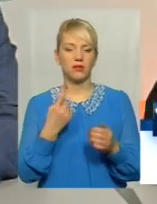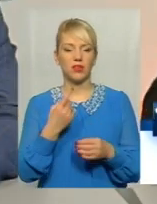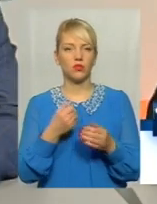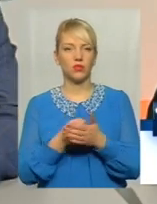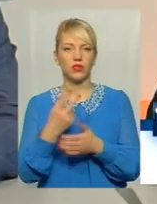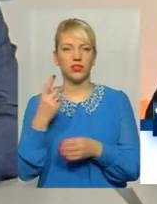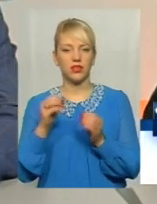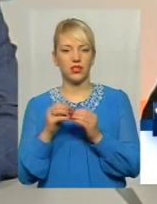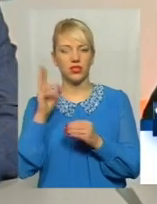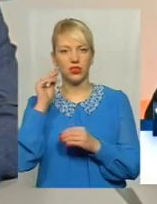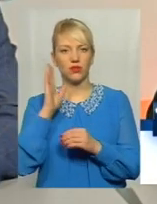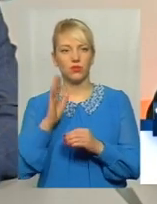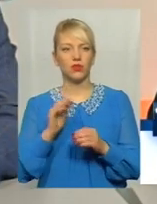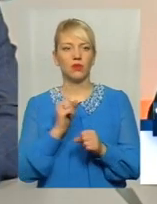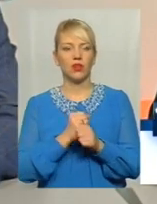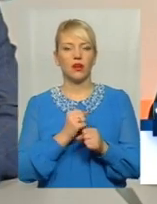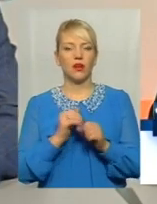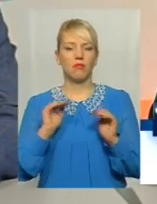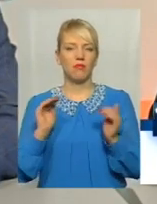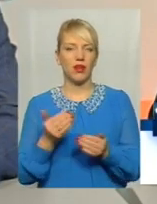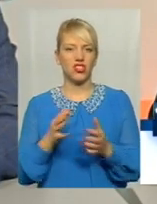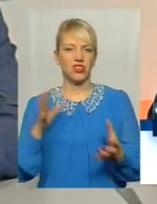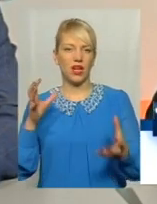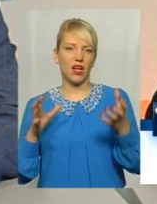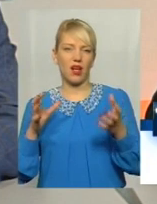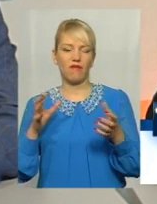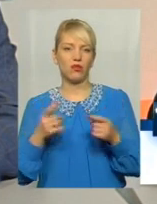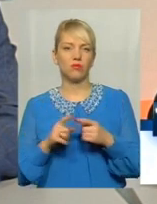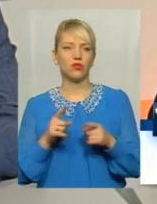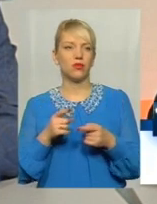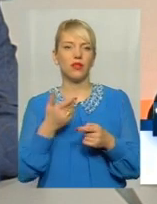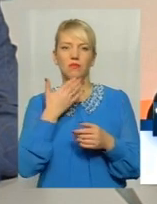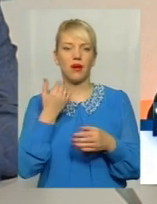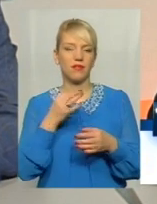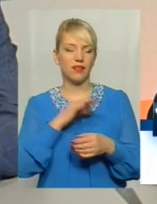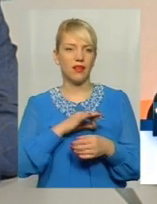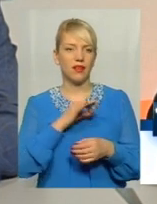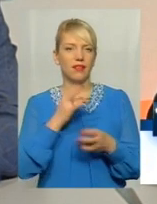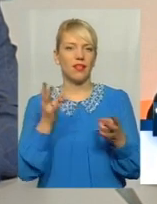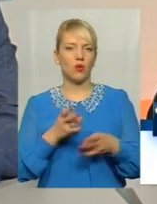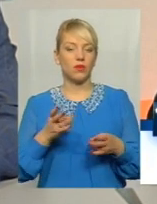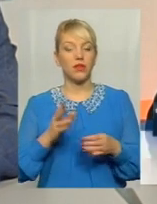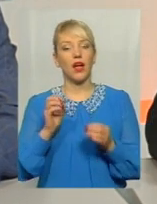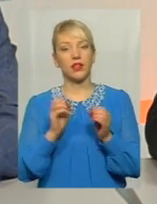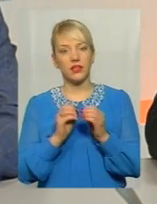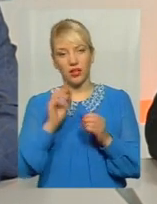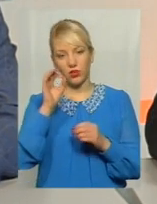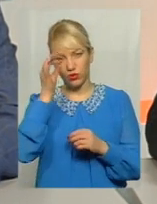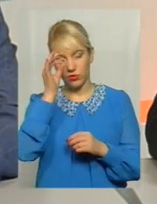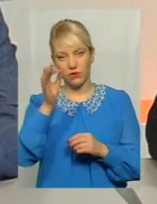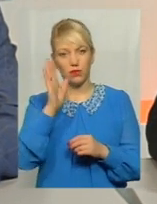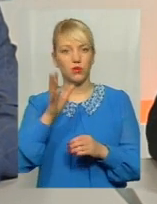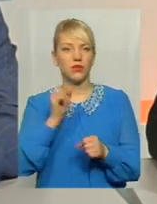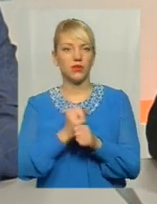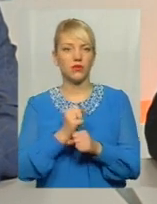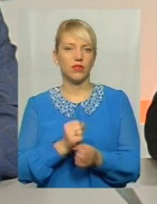10 буде працювати менше великогабаритних автобусів, тому що в тому не буде необхідності. З 10 числа далі буде все вже працювати згідно